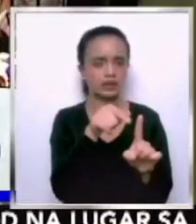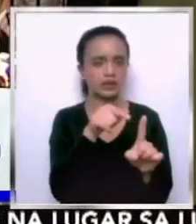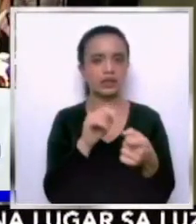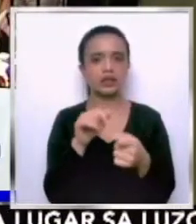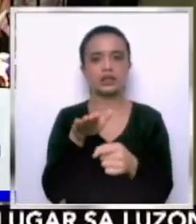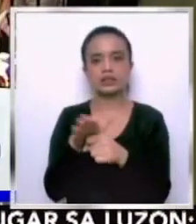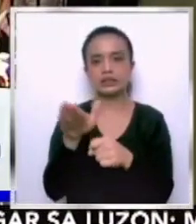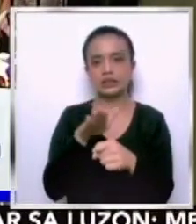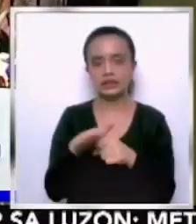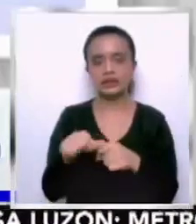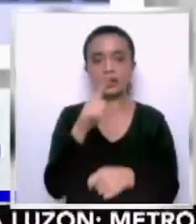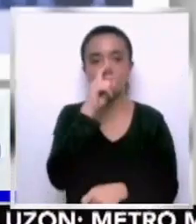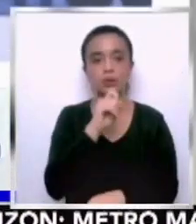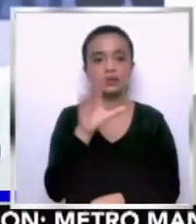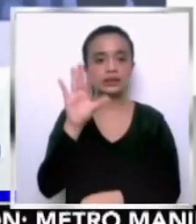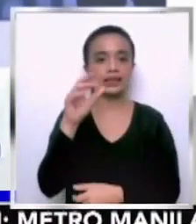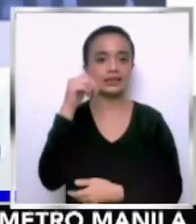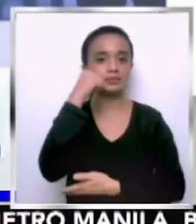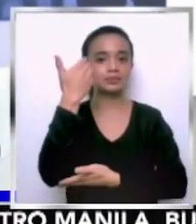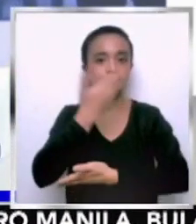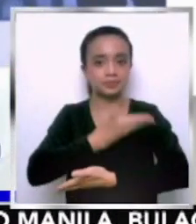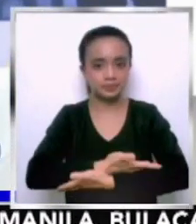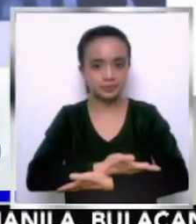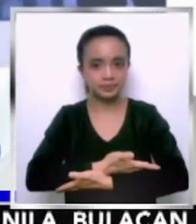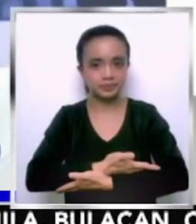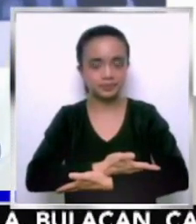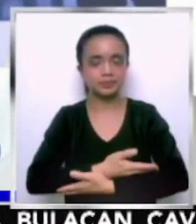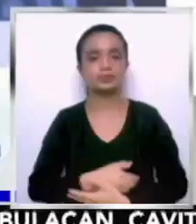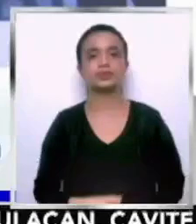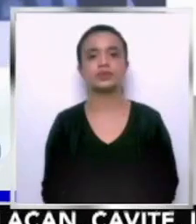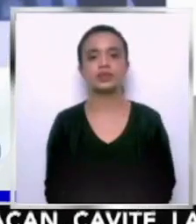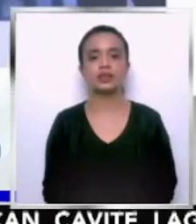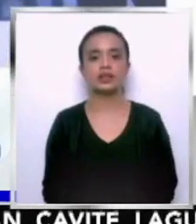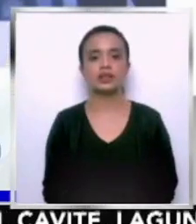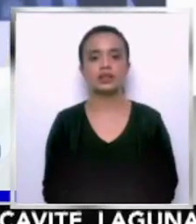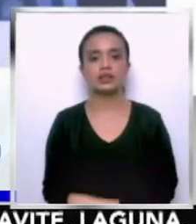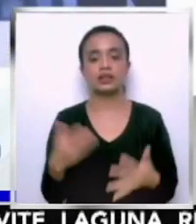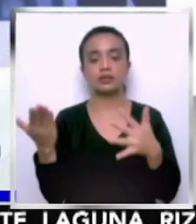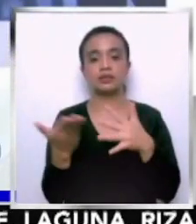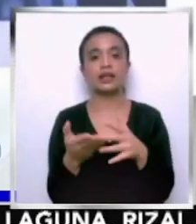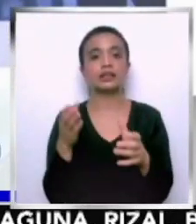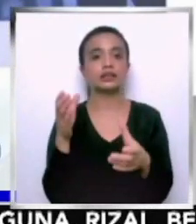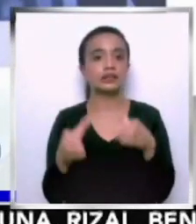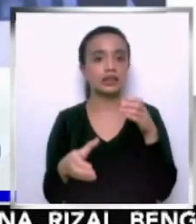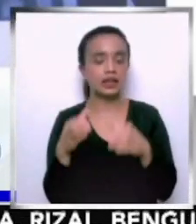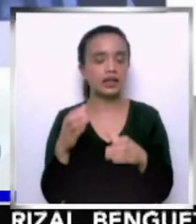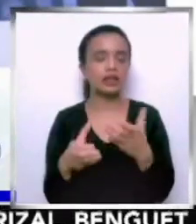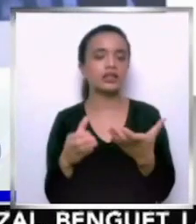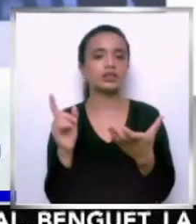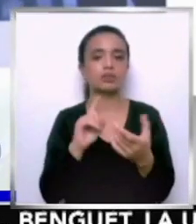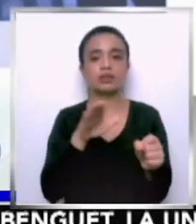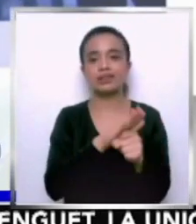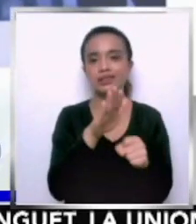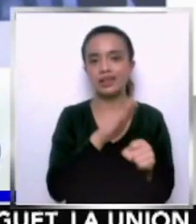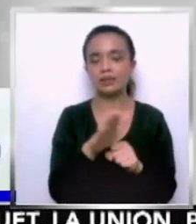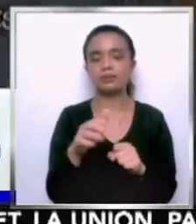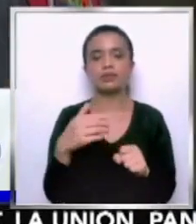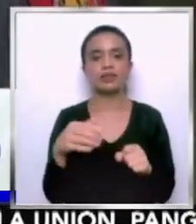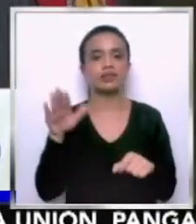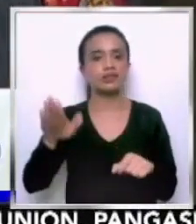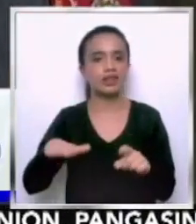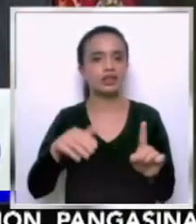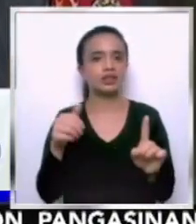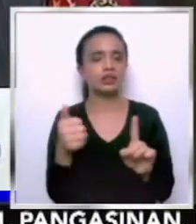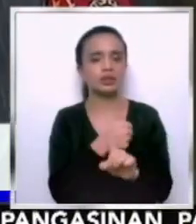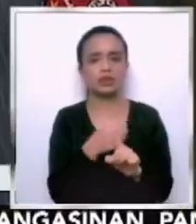anak ng kanyang kinakasama. Naghain ang 2 counts ng reklamong rape at child abuse laban sa suspect na police. Bakit 2 counts?